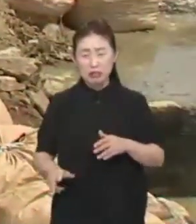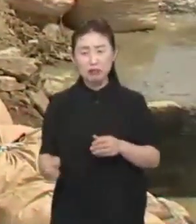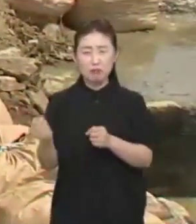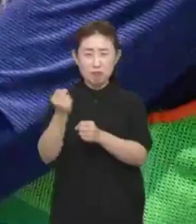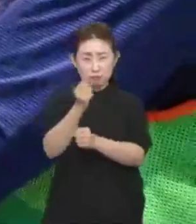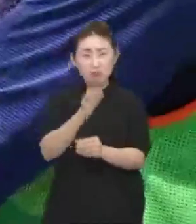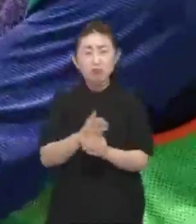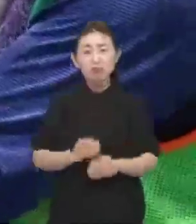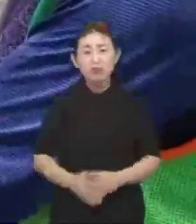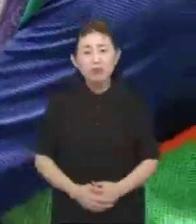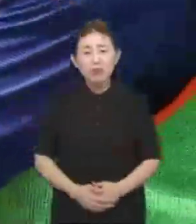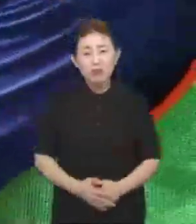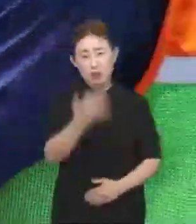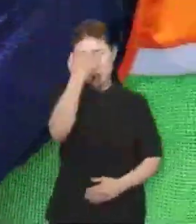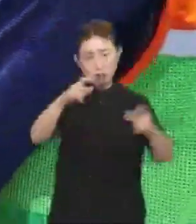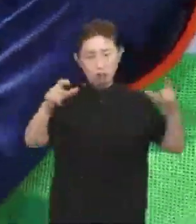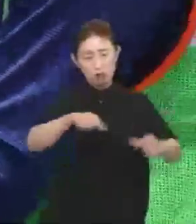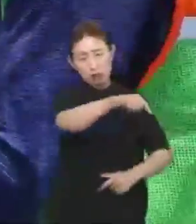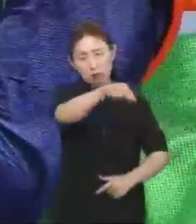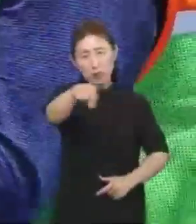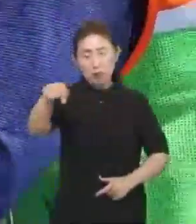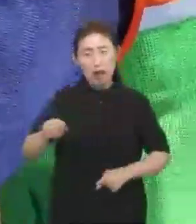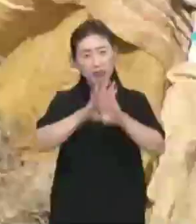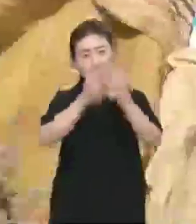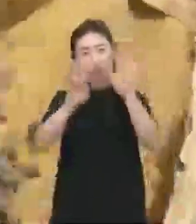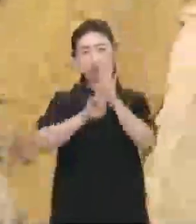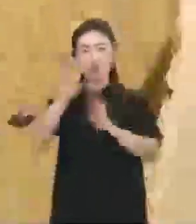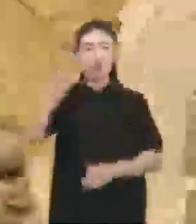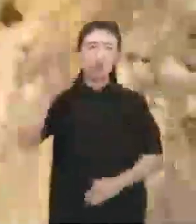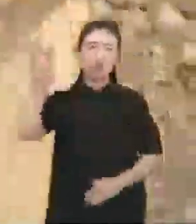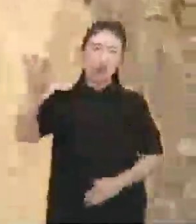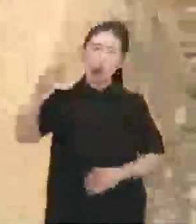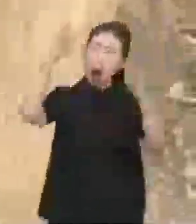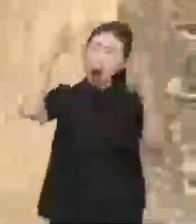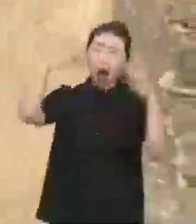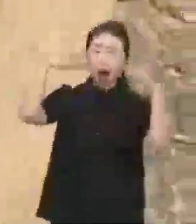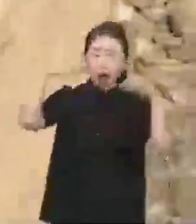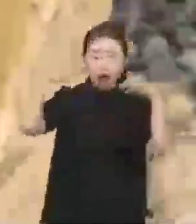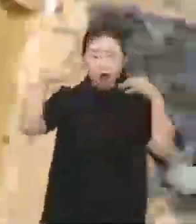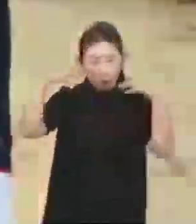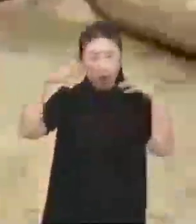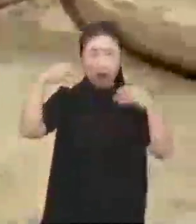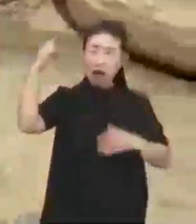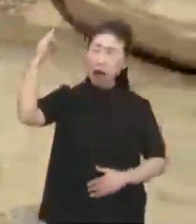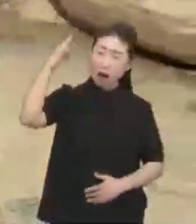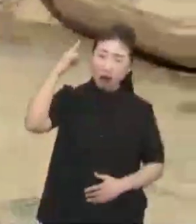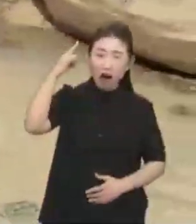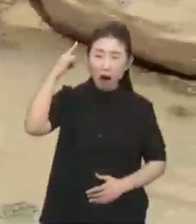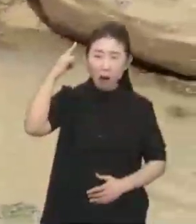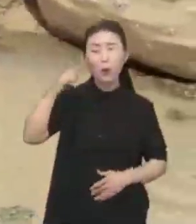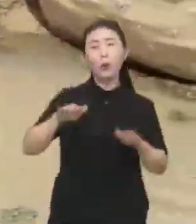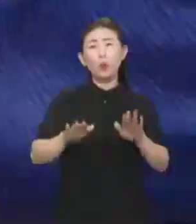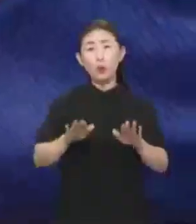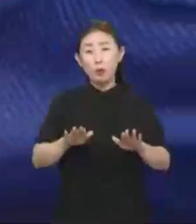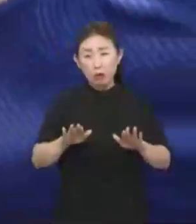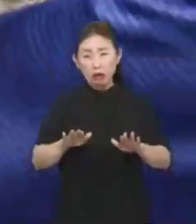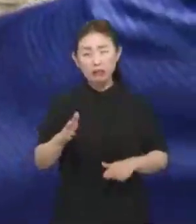있습니다. 충청권 대부분 지역의 낮 기온이 33도 안팎으로 올여름 가장 더웠던 뜨거운